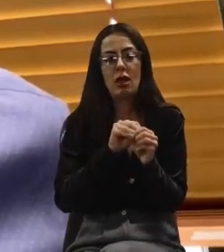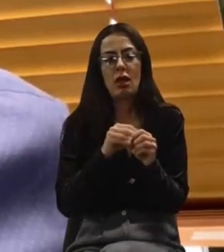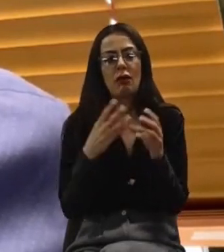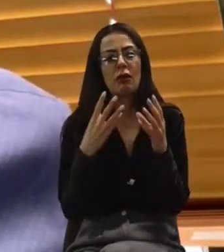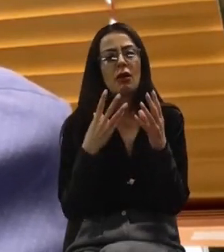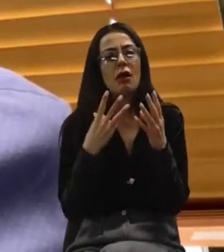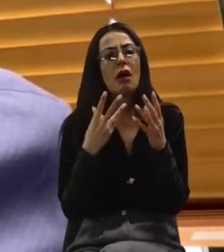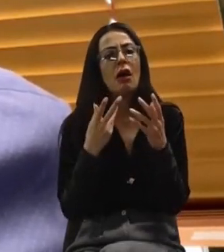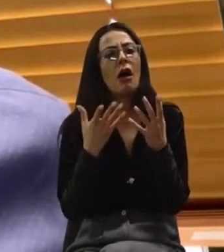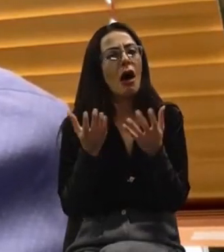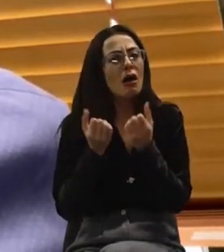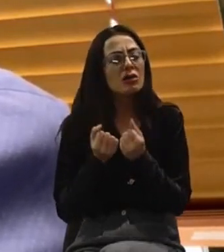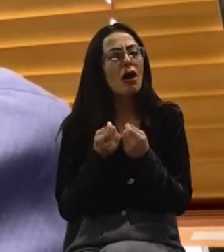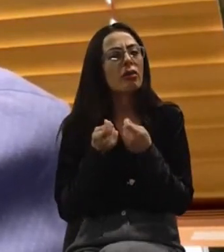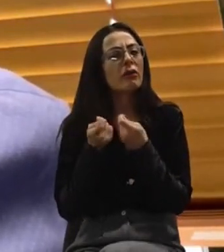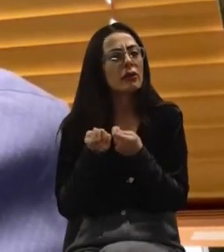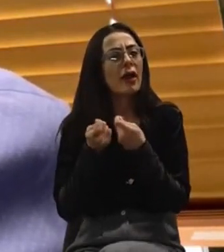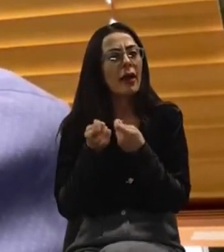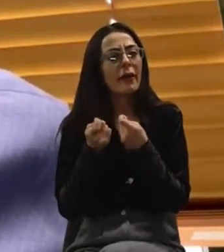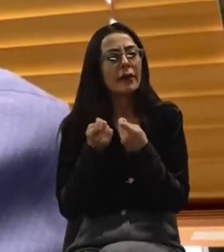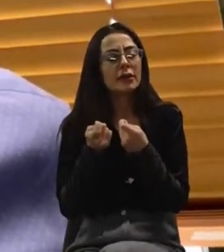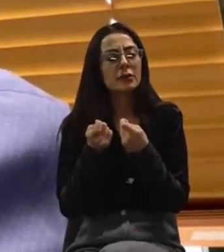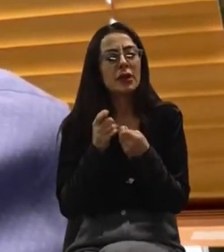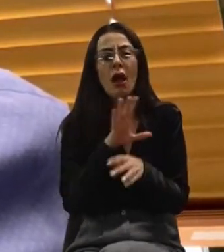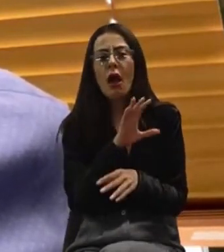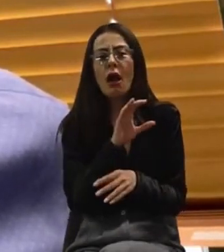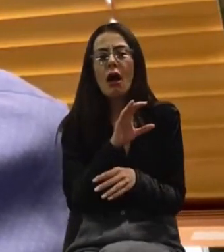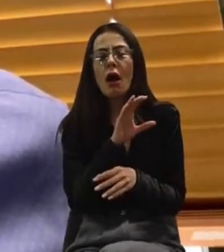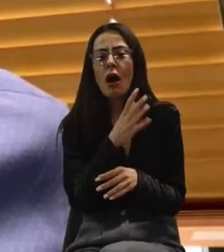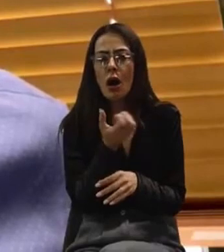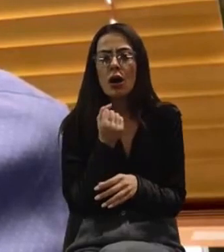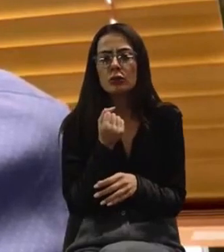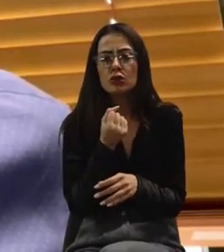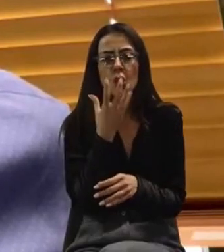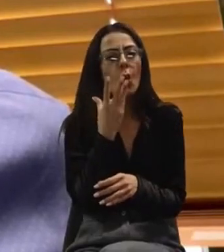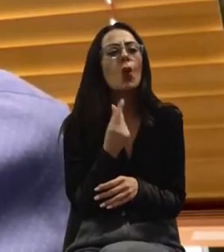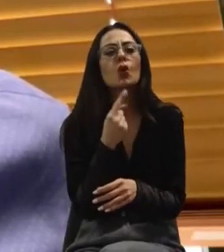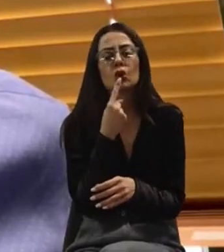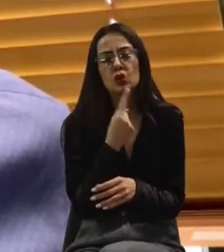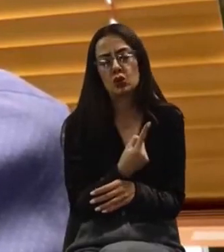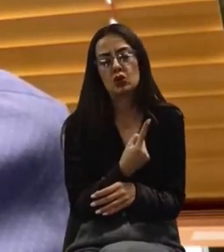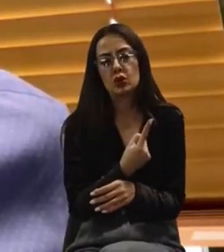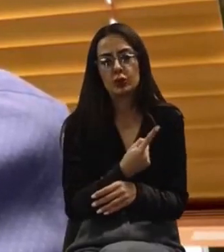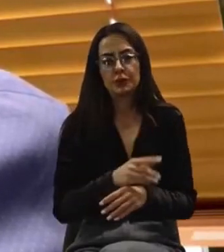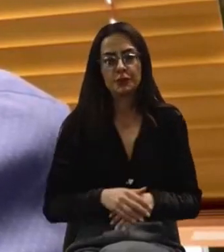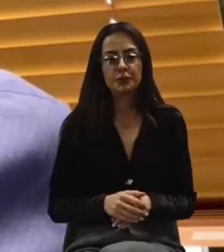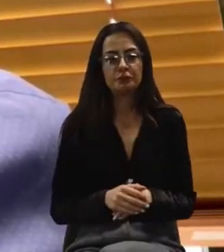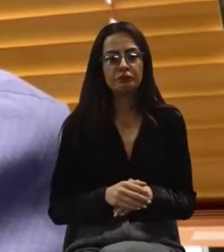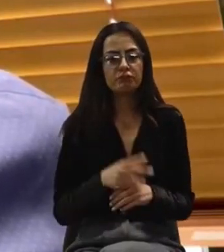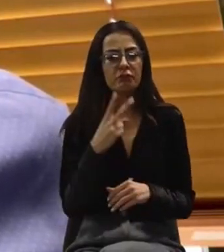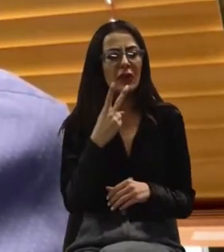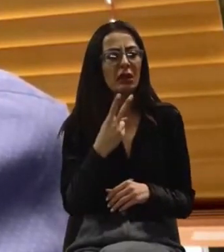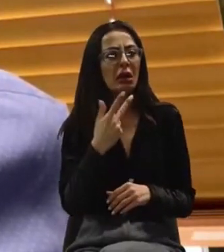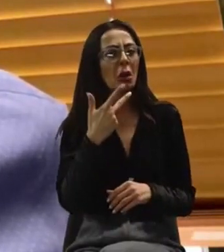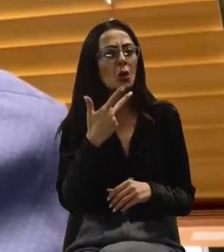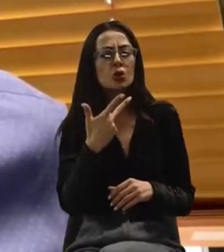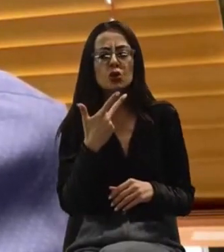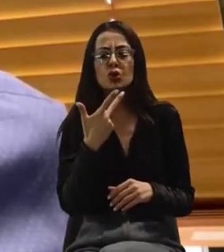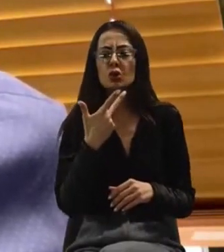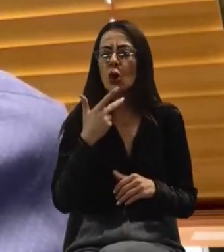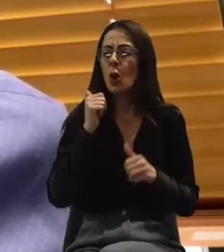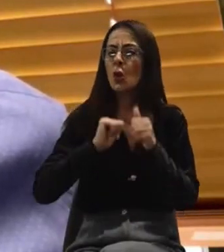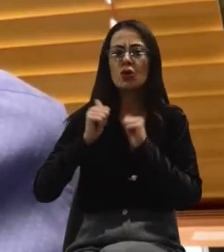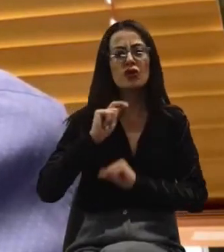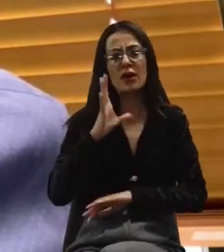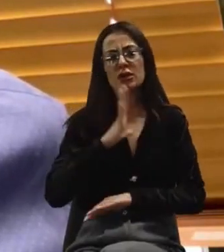eğitim seviyesine yakalamış oluyorsunuz en iyi eğitim verebilecek alabileceğiz 2 3 Okuldan bir tanesi İslam